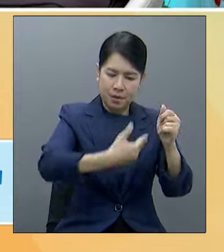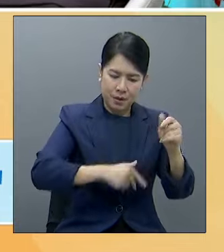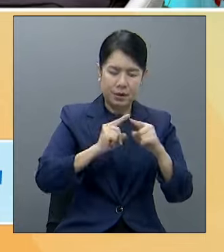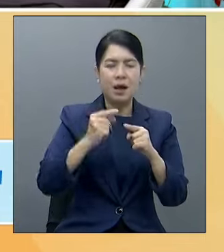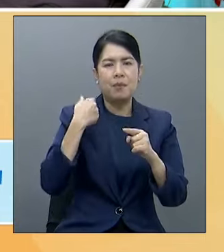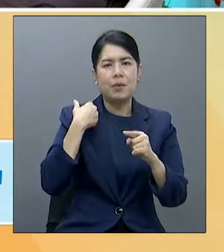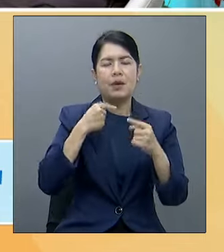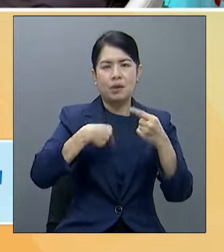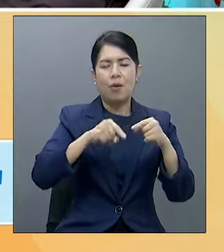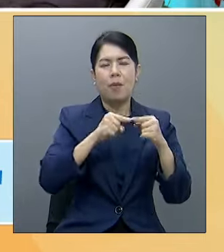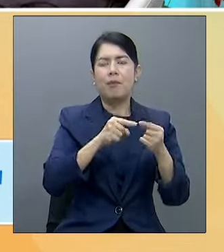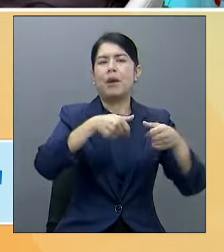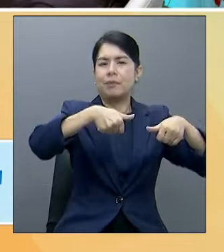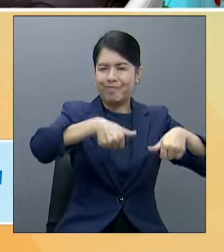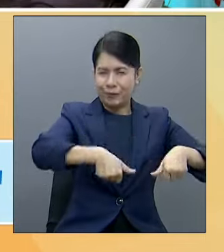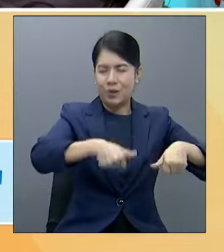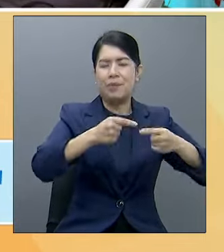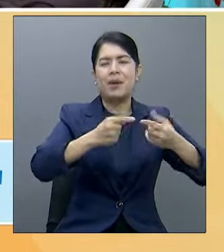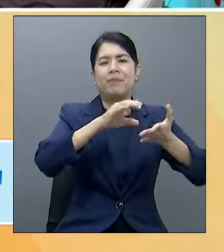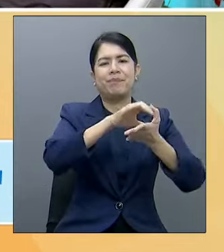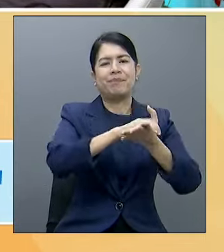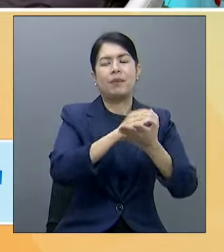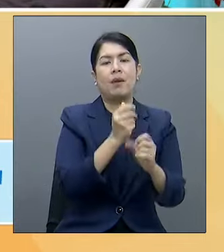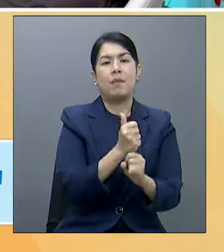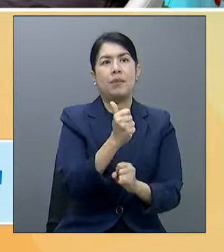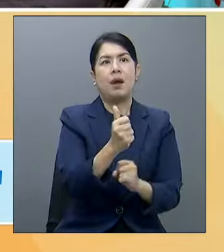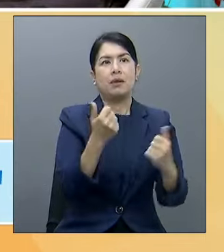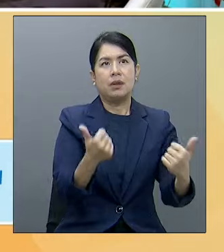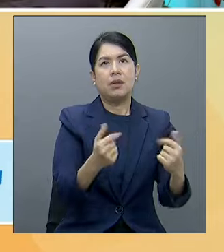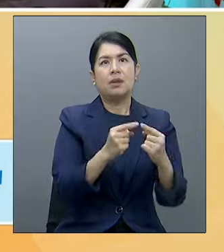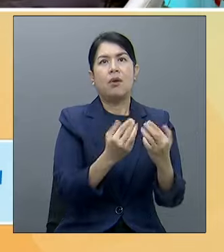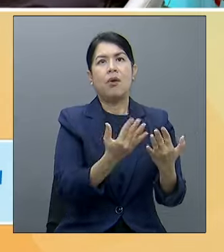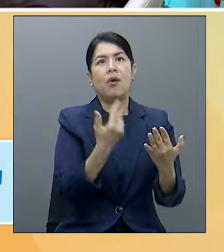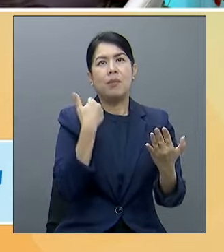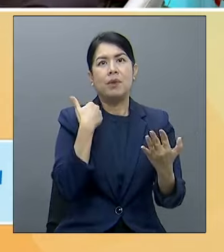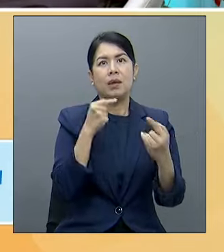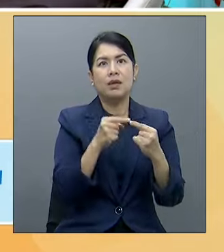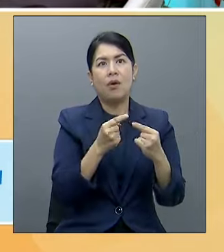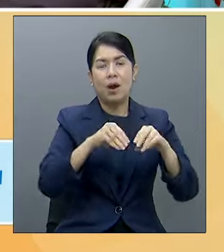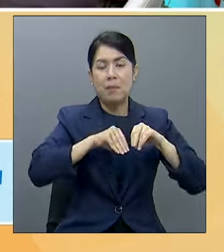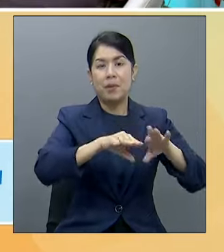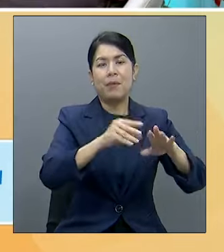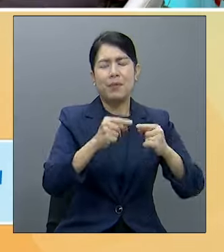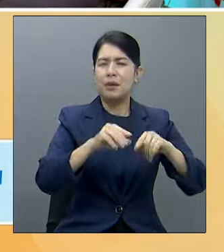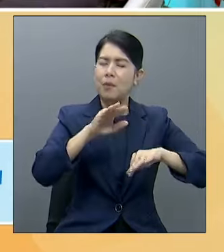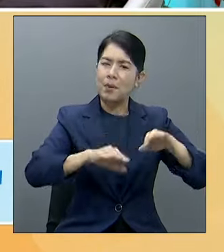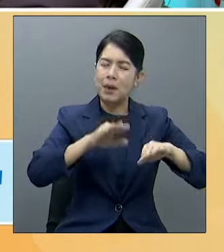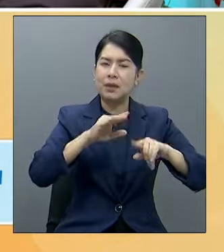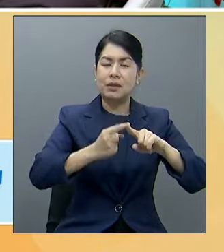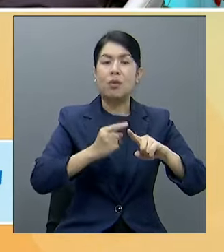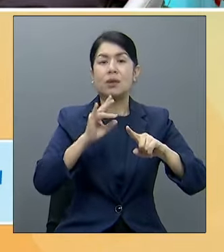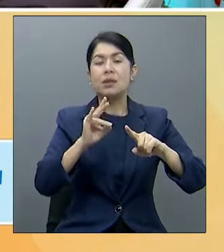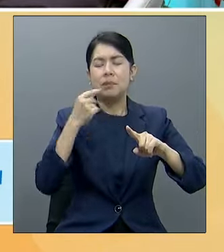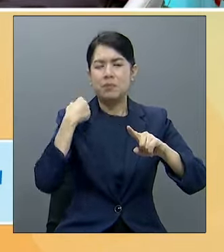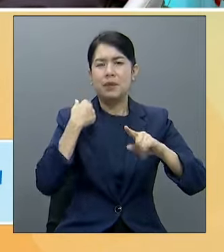จดทะเบียนได้เลยอันนี้ก็หมายความว่าเรากำลังรอ Celebration of Love ซึ่งน่าจะอยู่ช่วงเดือนกรกฎาคมที่สำคัญ